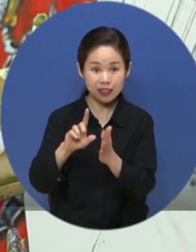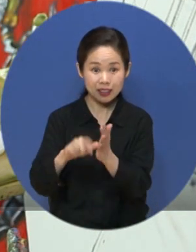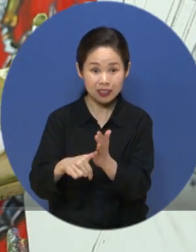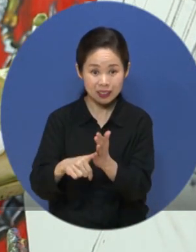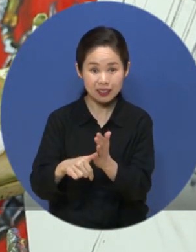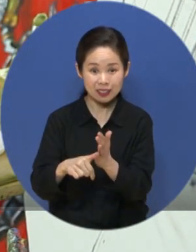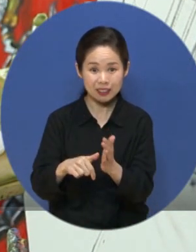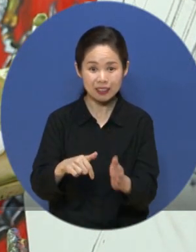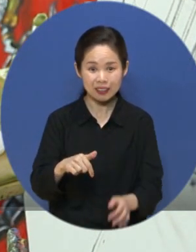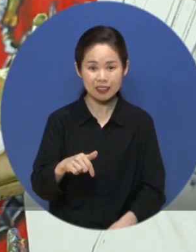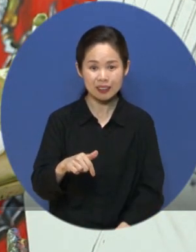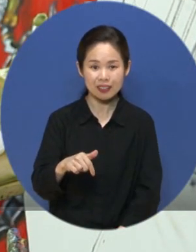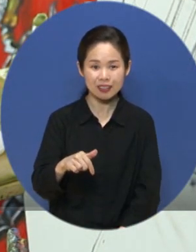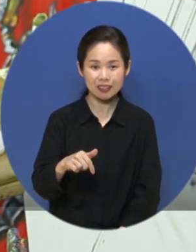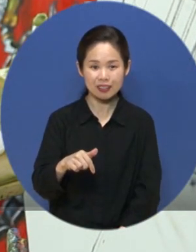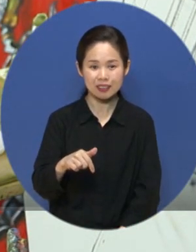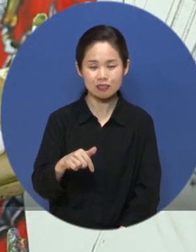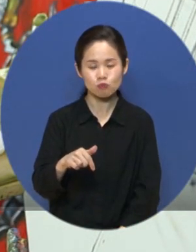생산한